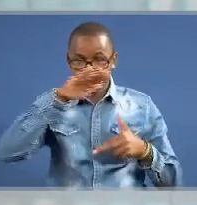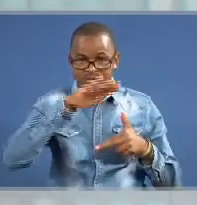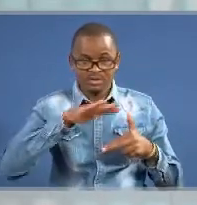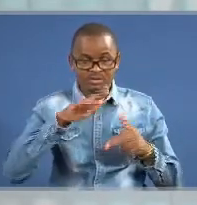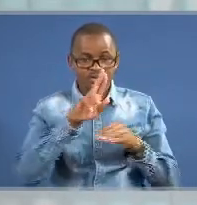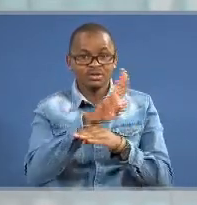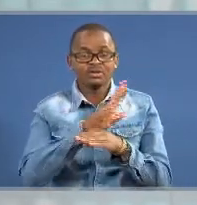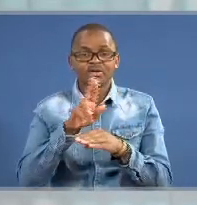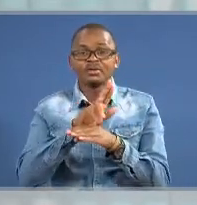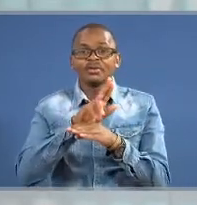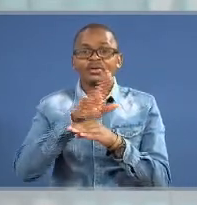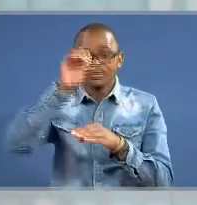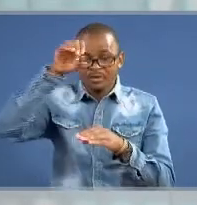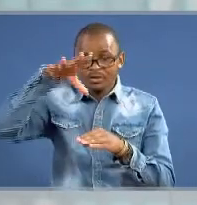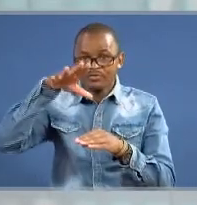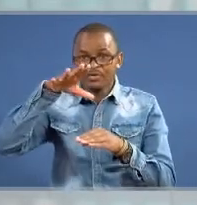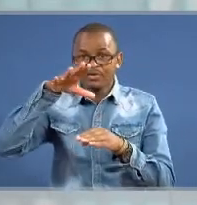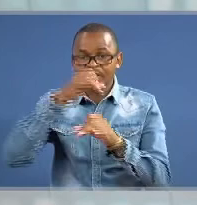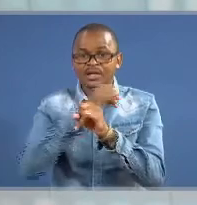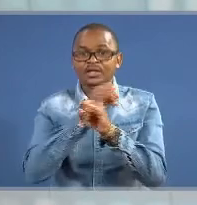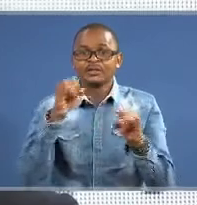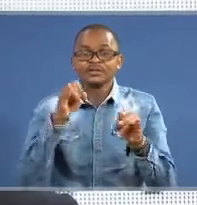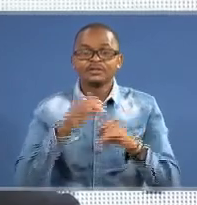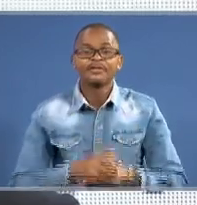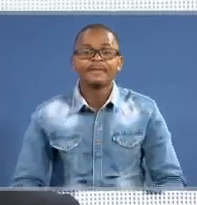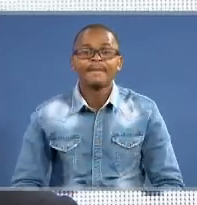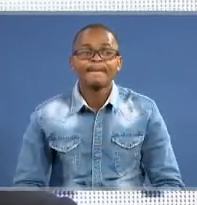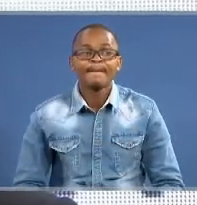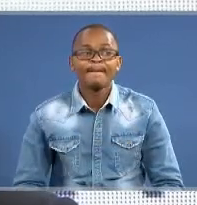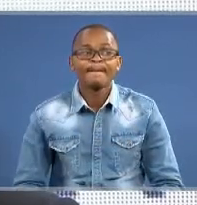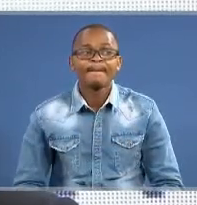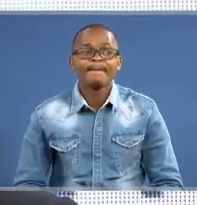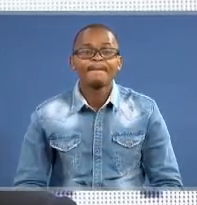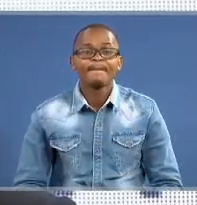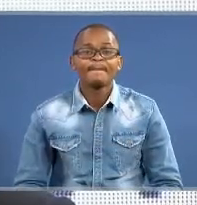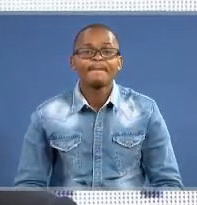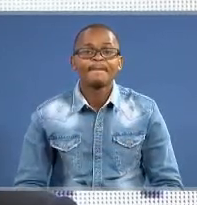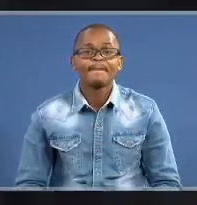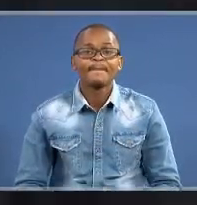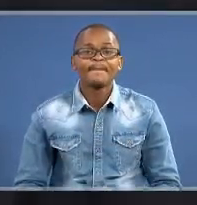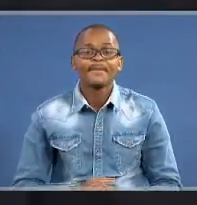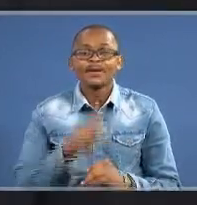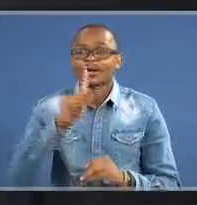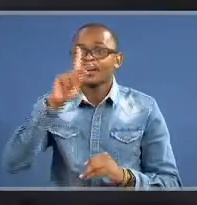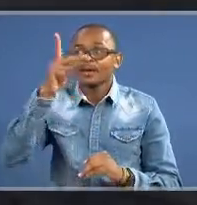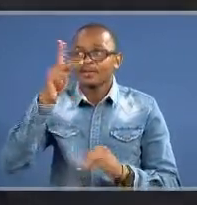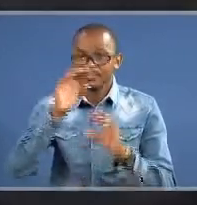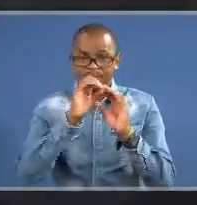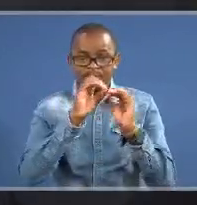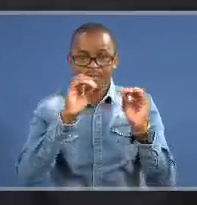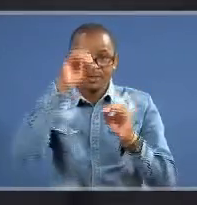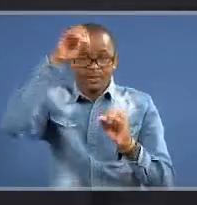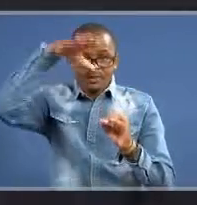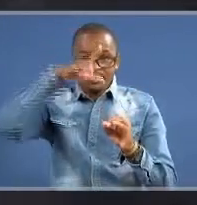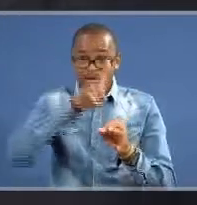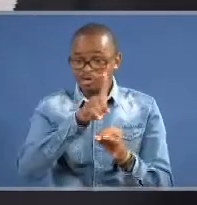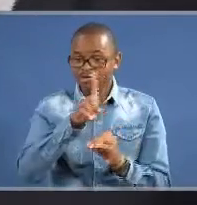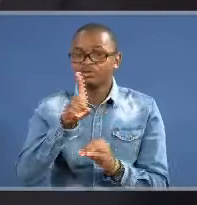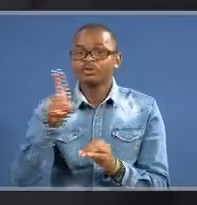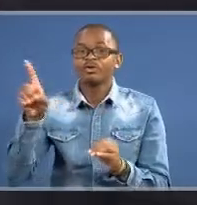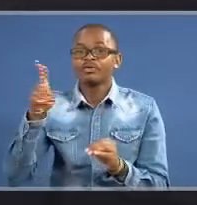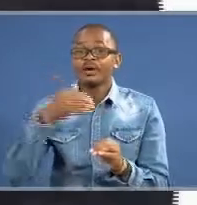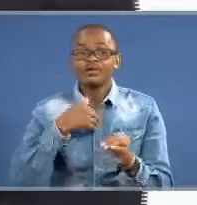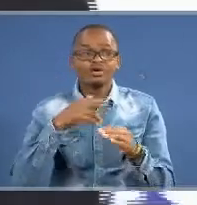kwa kutumia kawi safi. And I would want now... Baadhi ya Wakenya hawana umeme na wale